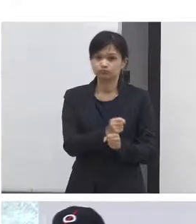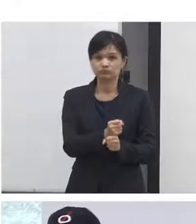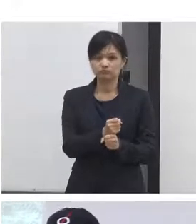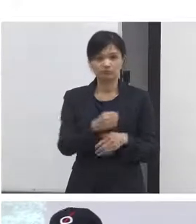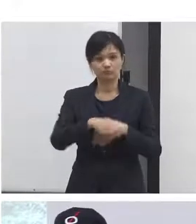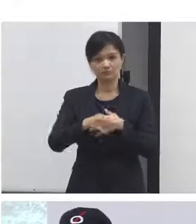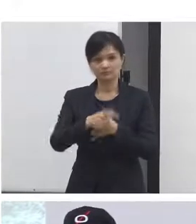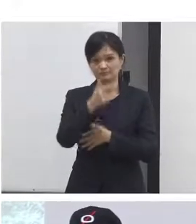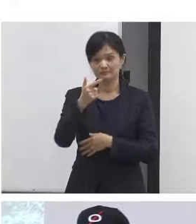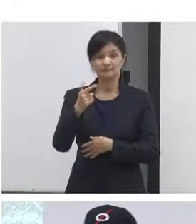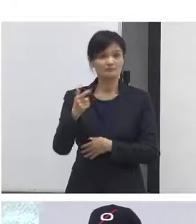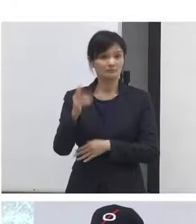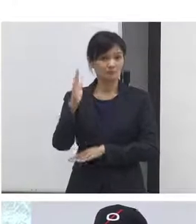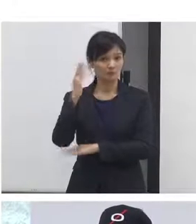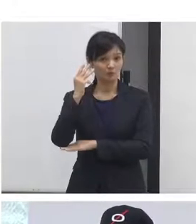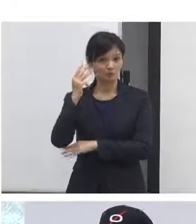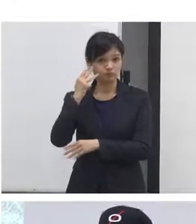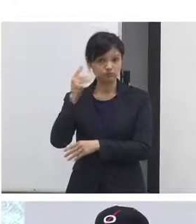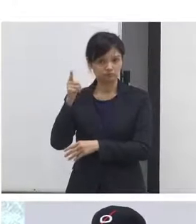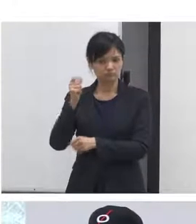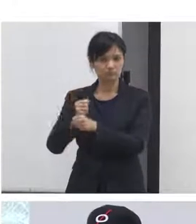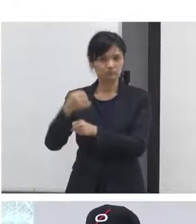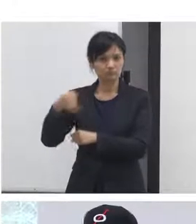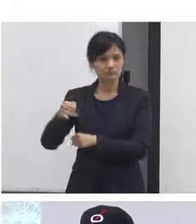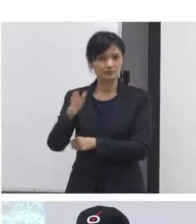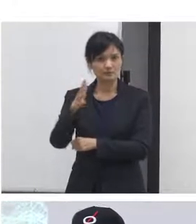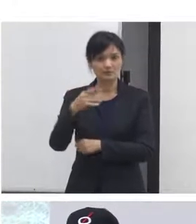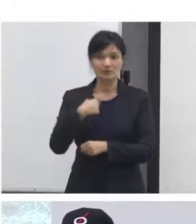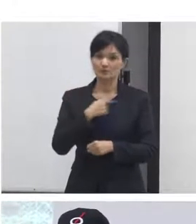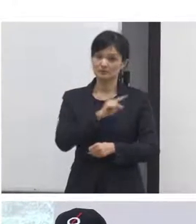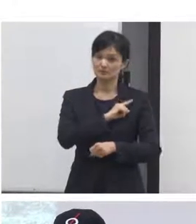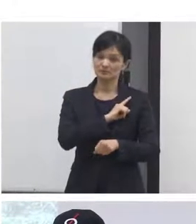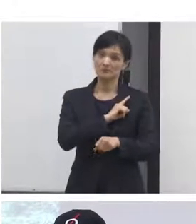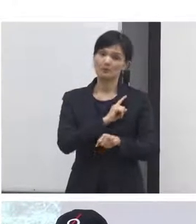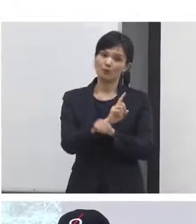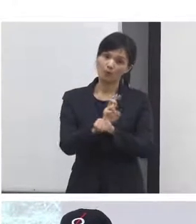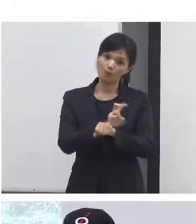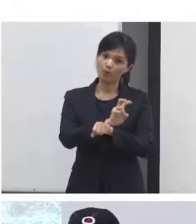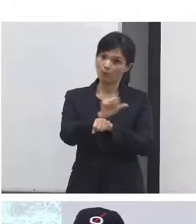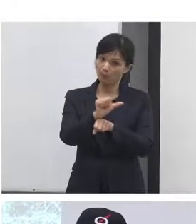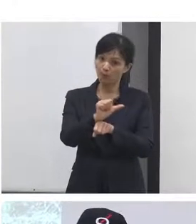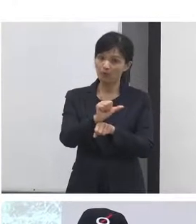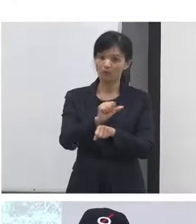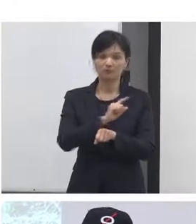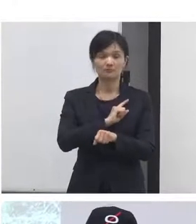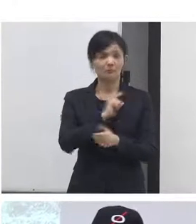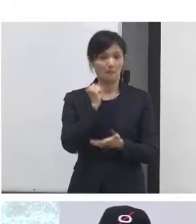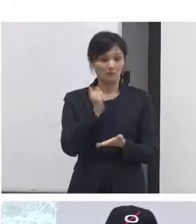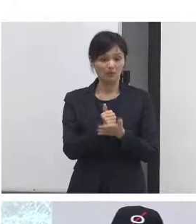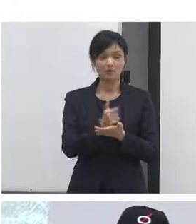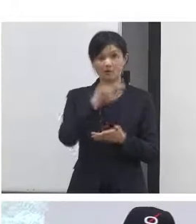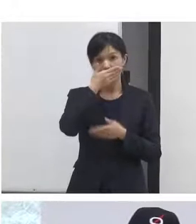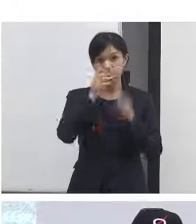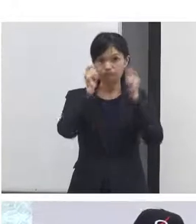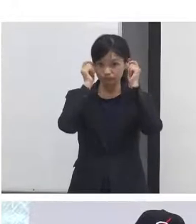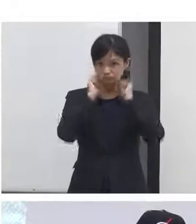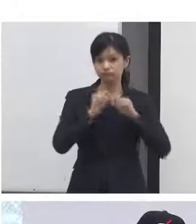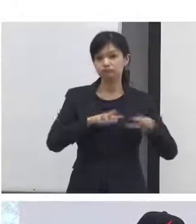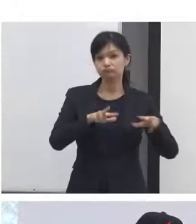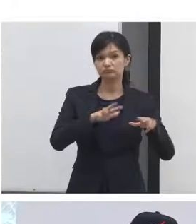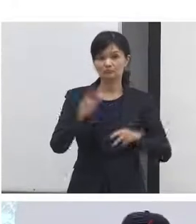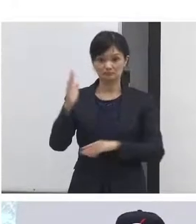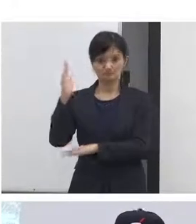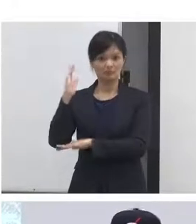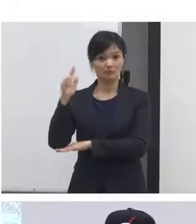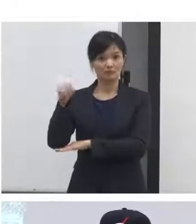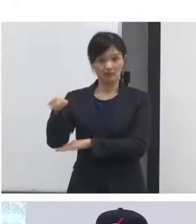很有趣的事情。其实我刚刚提到了，我只要花25个小时，我就可以做出一个口罩地图。那你健保单位